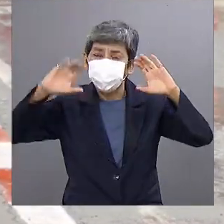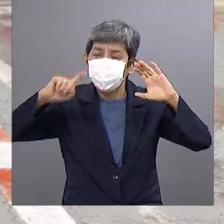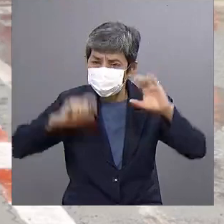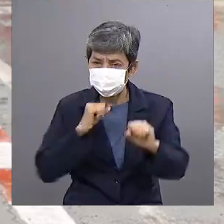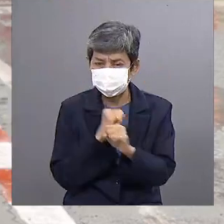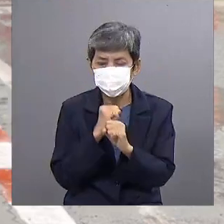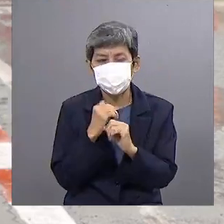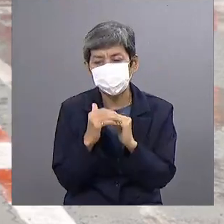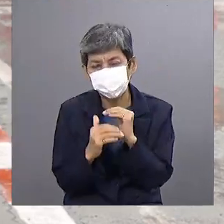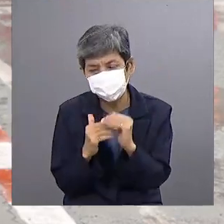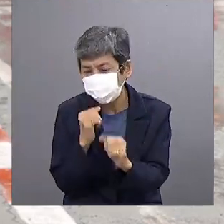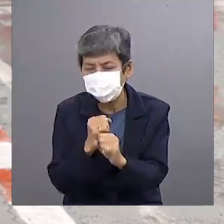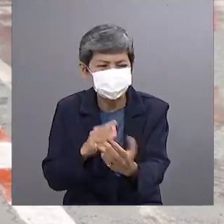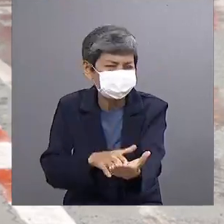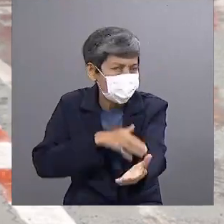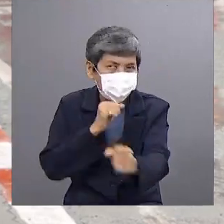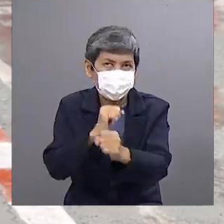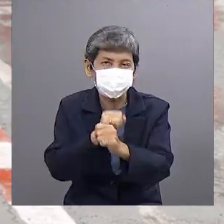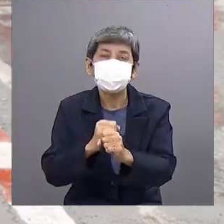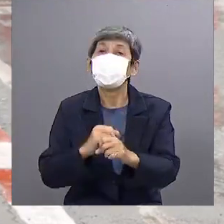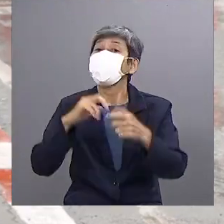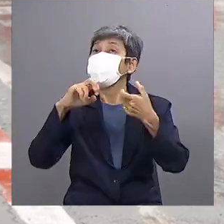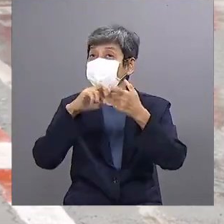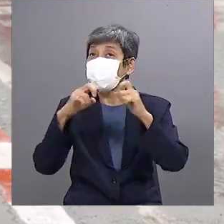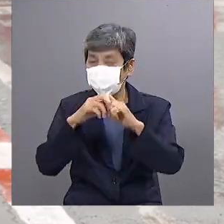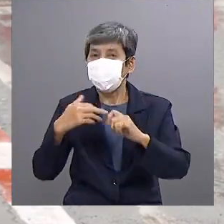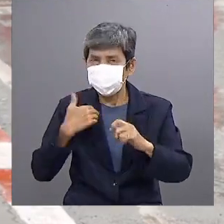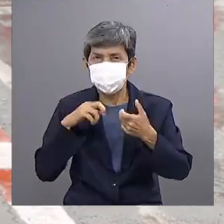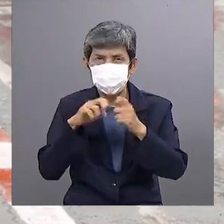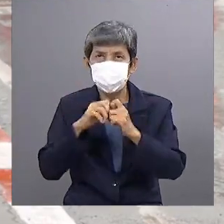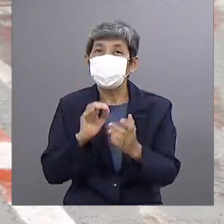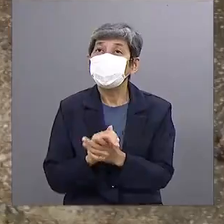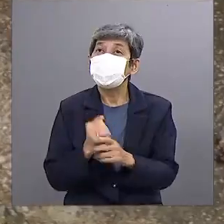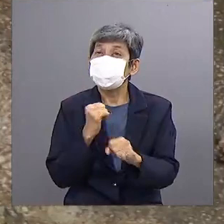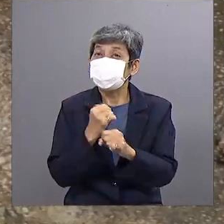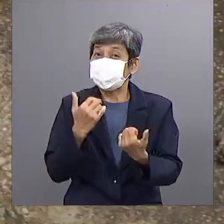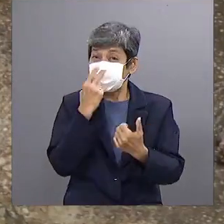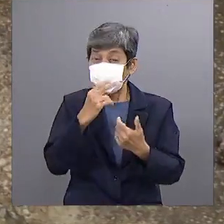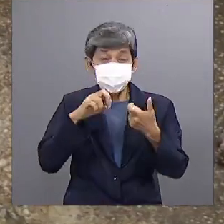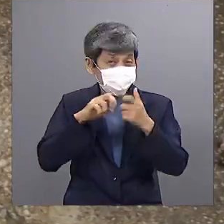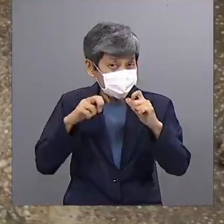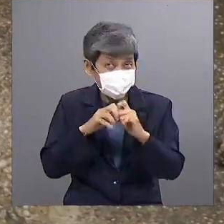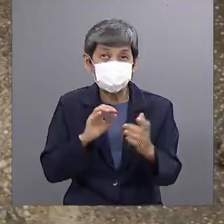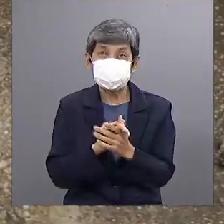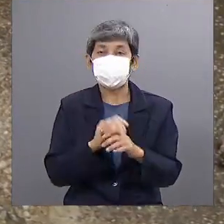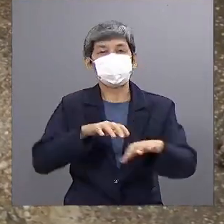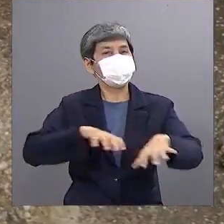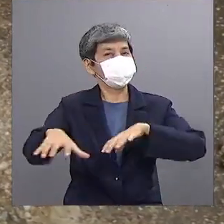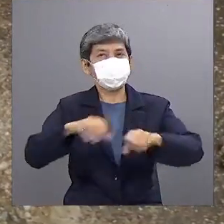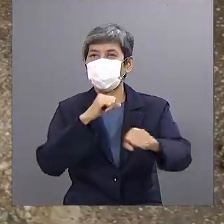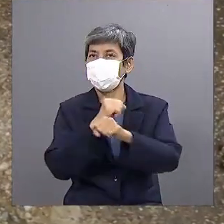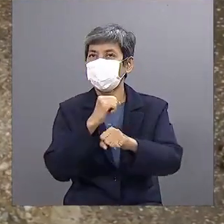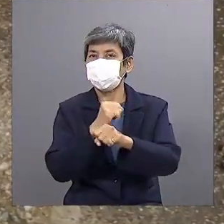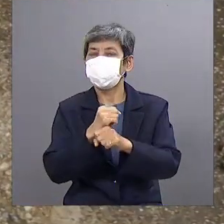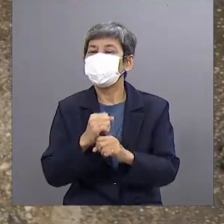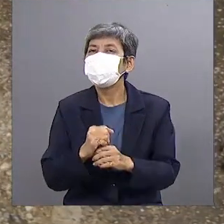ะครับแล้ววิกฤตการณ์ต่างๆเนี่ยปัญหาบางทีมันไม่ใช่ปัญหาโดยภัยพิบัติโดยตรงแต่มันคือปัญหาการบริหารจัดการนะครับการเผชิญ